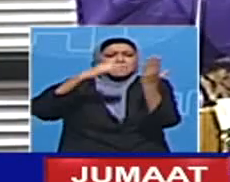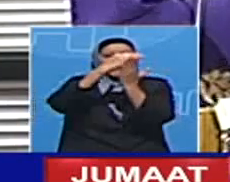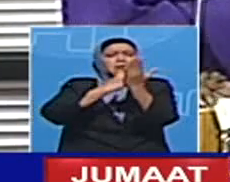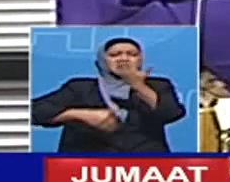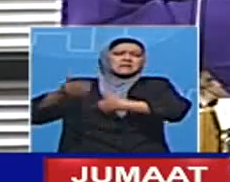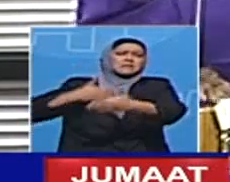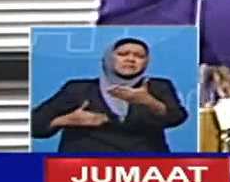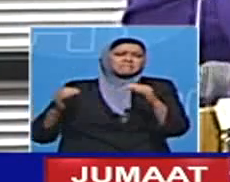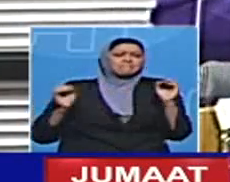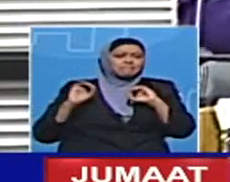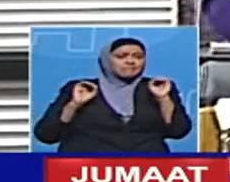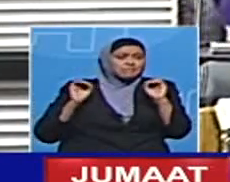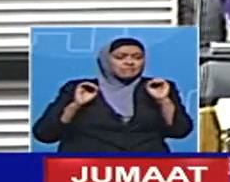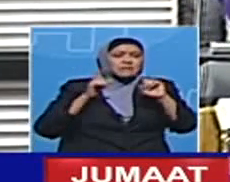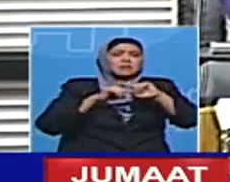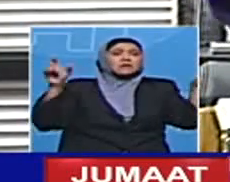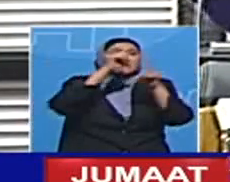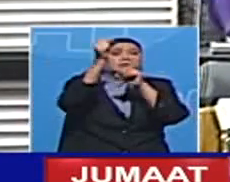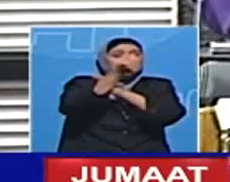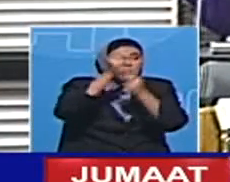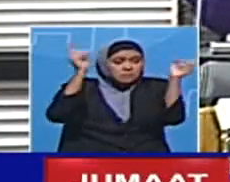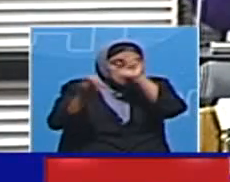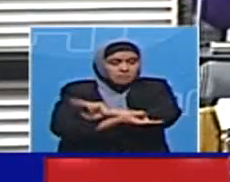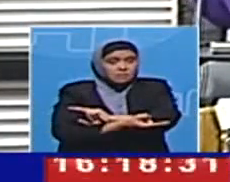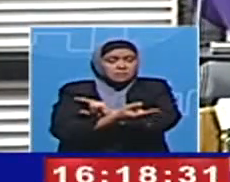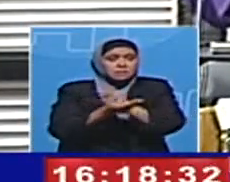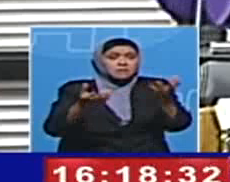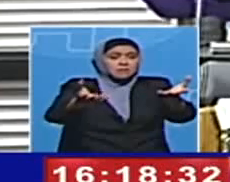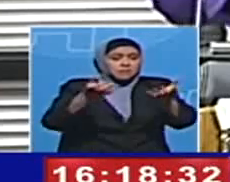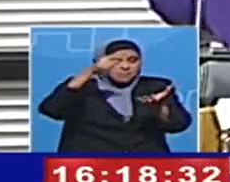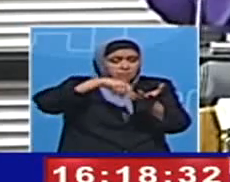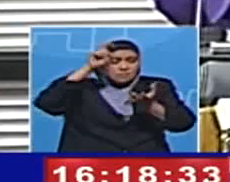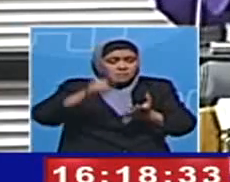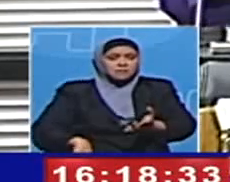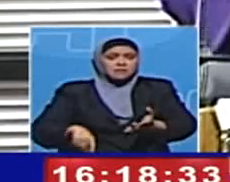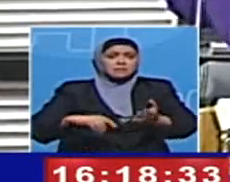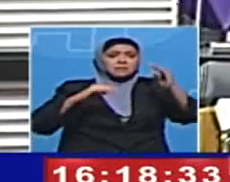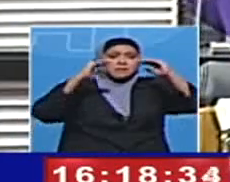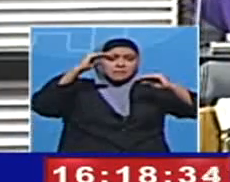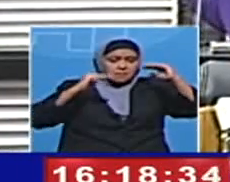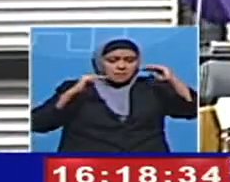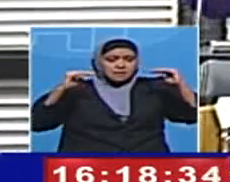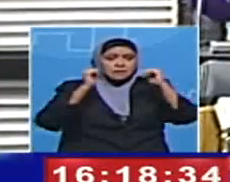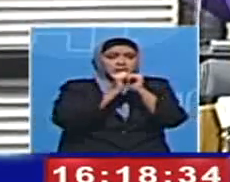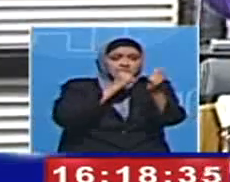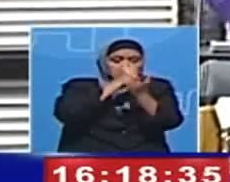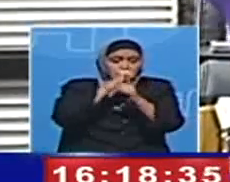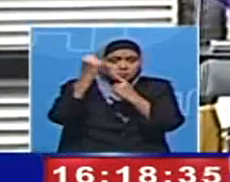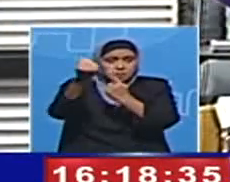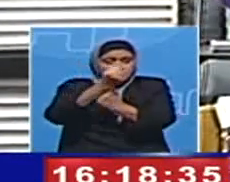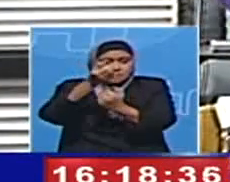terselindung namun keadaan telah berubah hasrat ini perlu diimbangi dengan realiti kedudukan kewangan negara